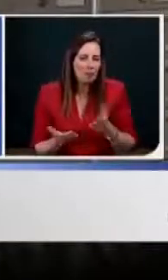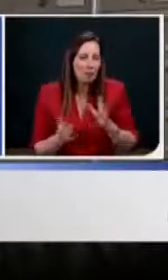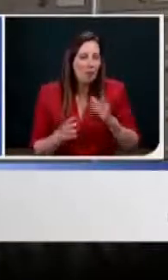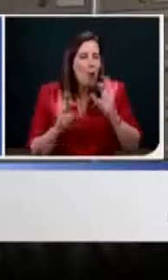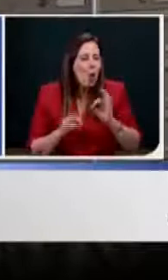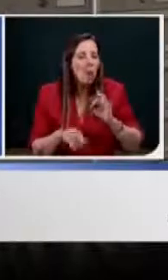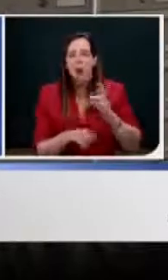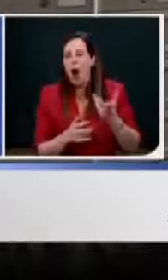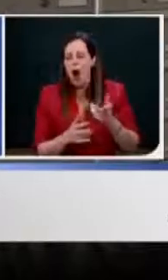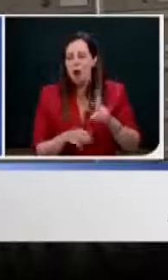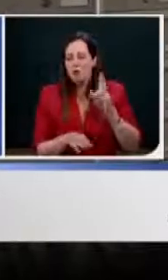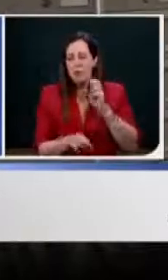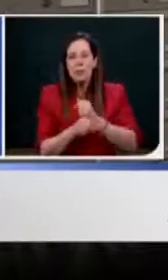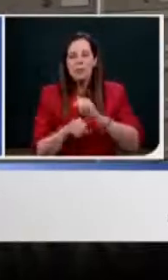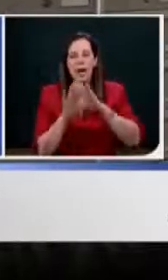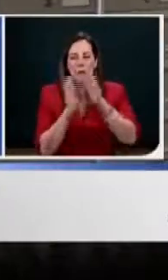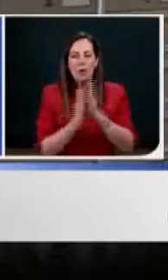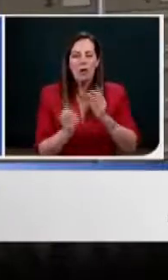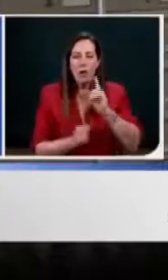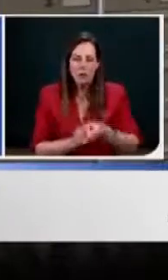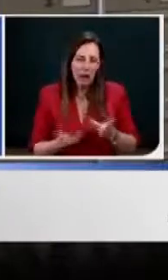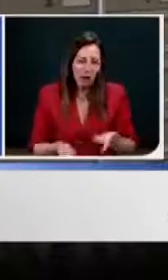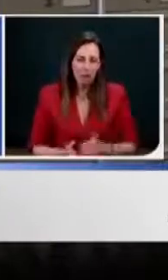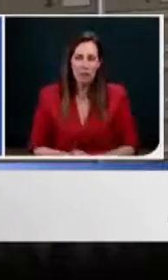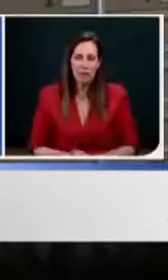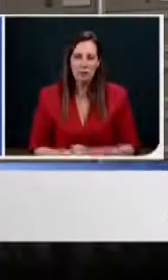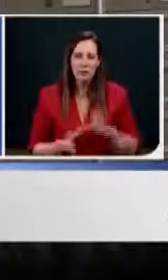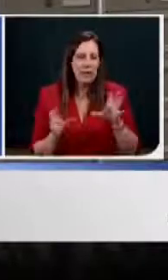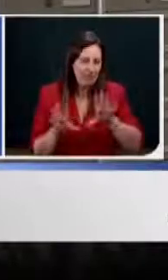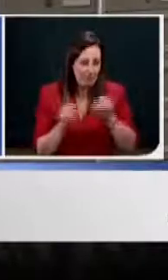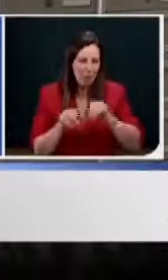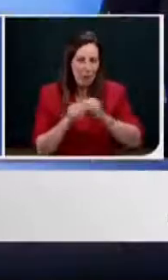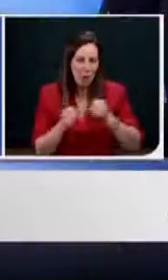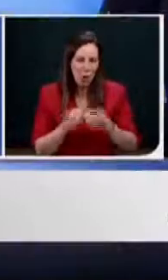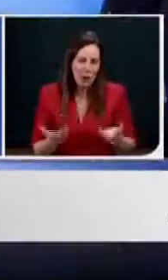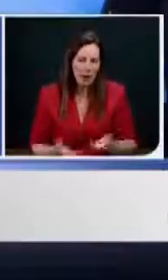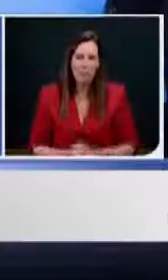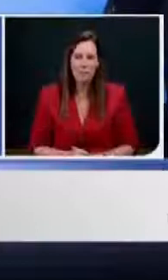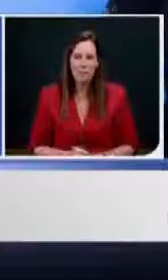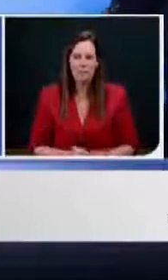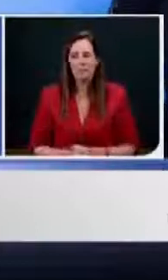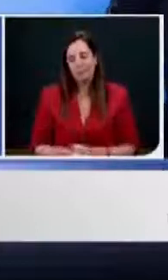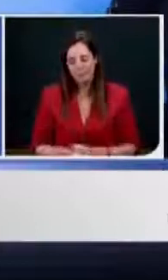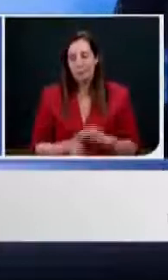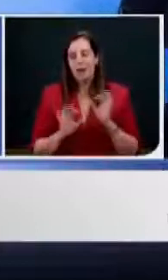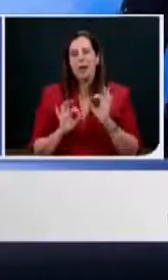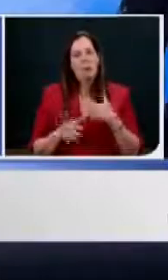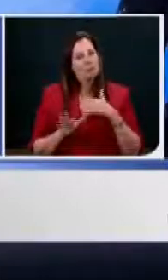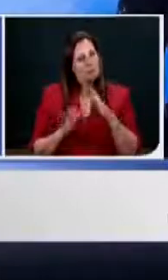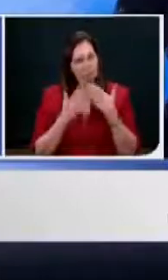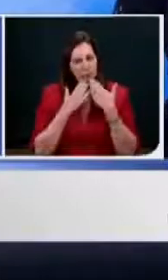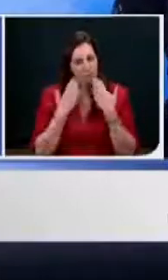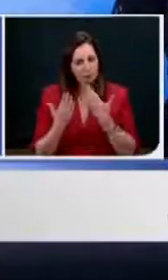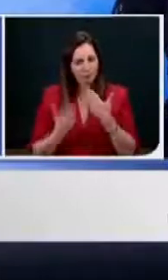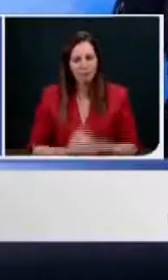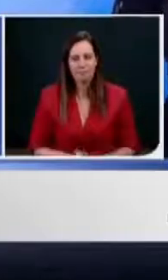בקבדנות לעלות על הדברים ולהתעסק איתם עם ליקויים בנכס המסוים. בלשון המעטה, אנחנו מאוד מודים